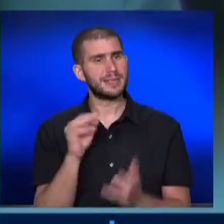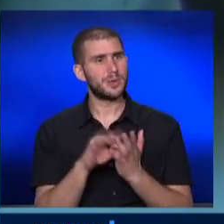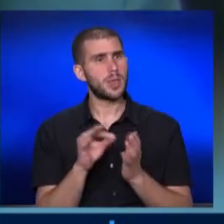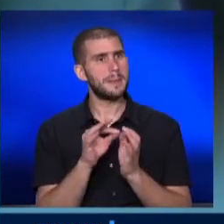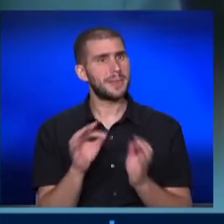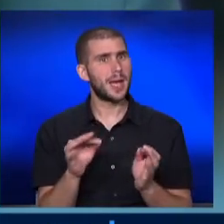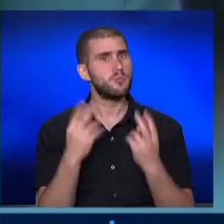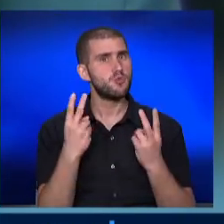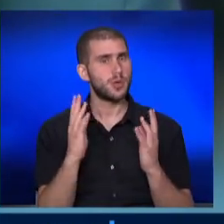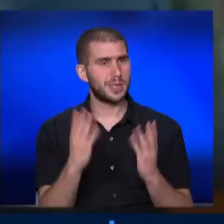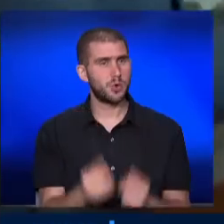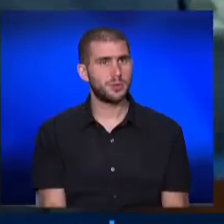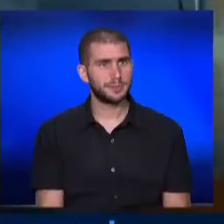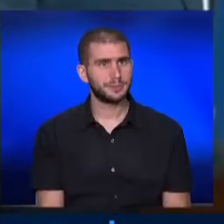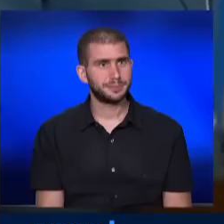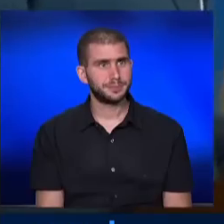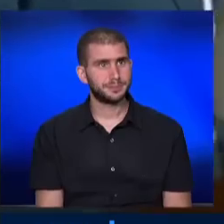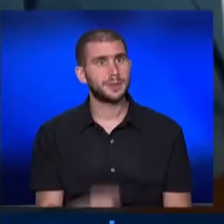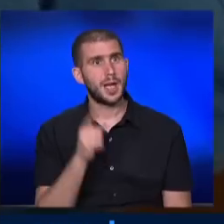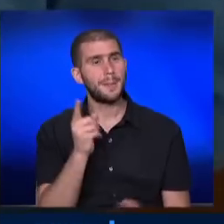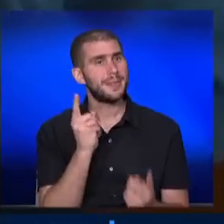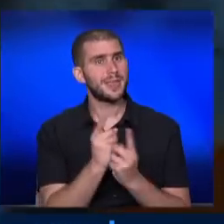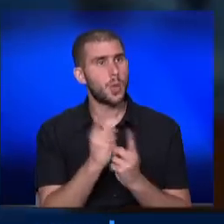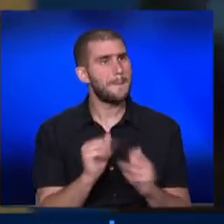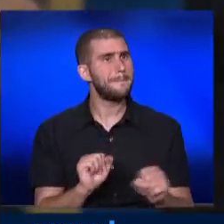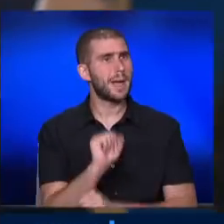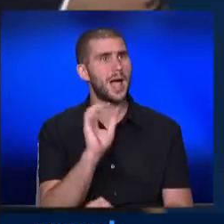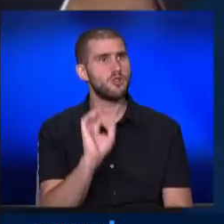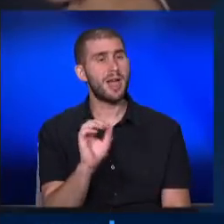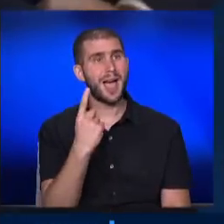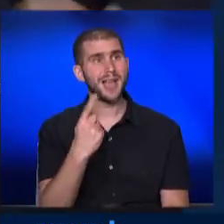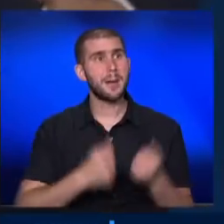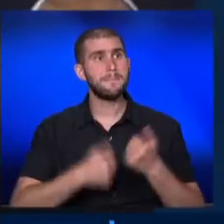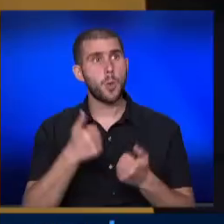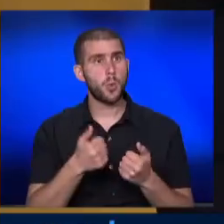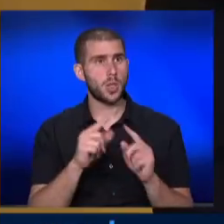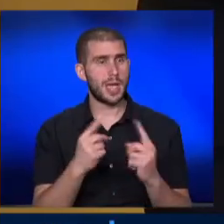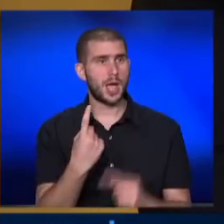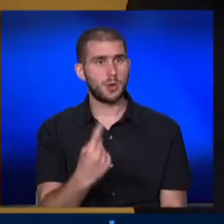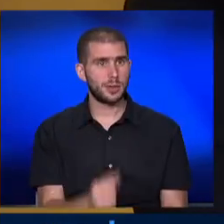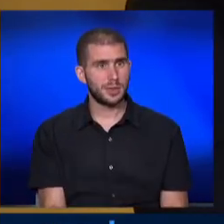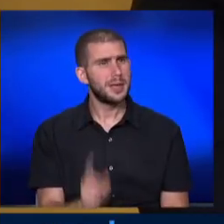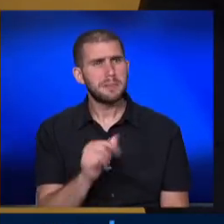נקודת פתיחה מאוד משמעותית. הם נתקלו במחאה מצד אחת המועמדות האחרות.